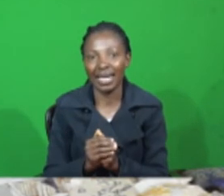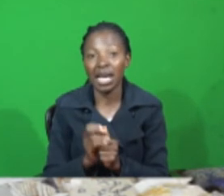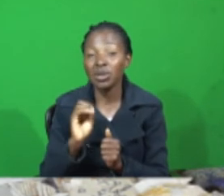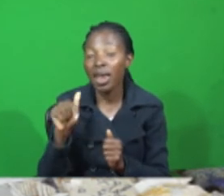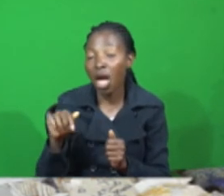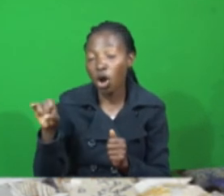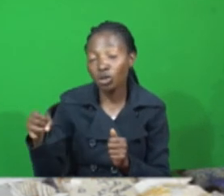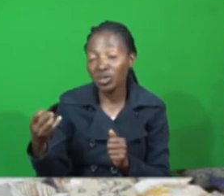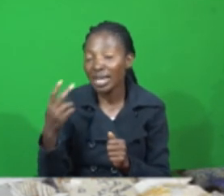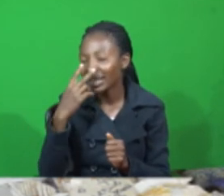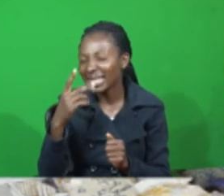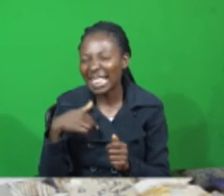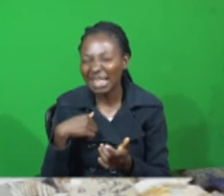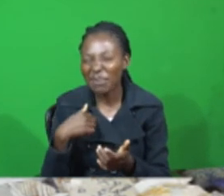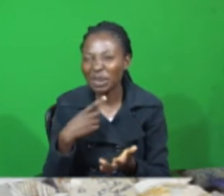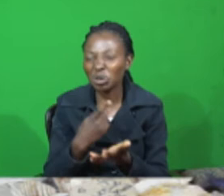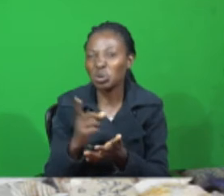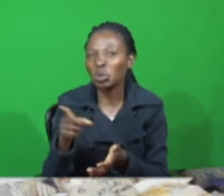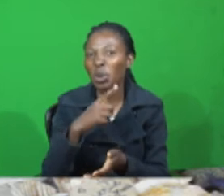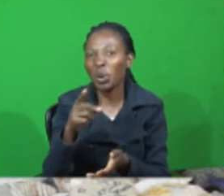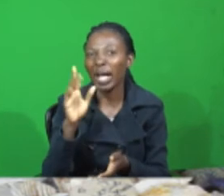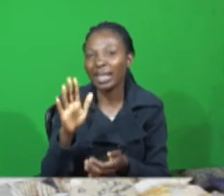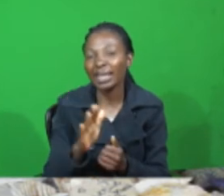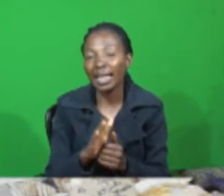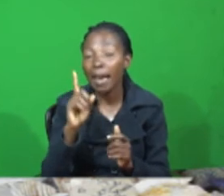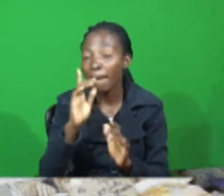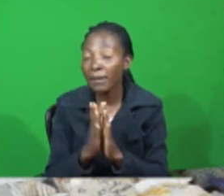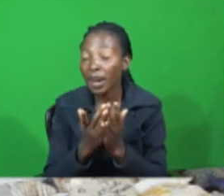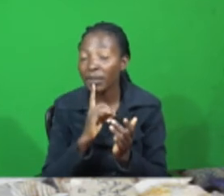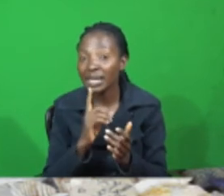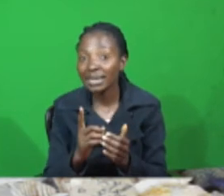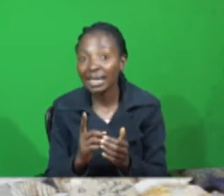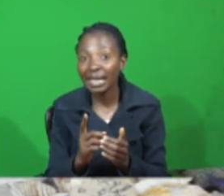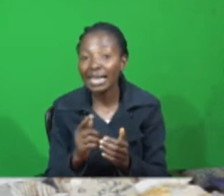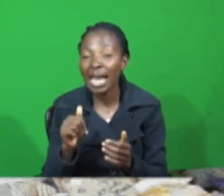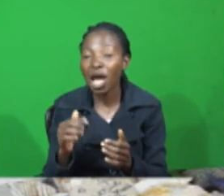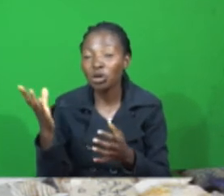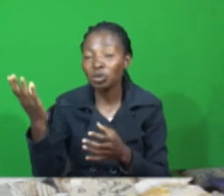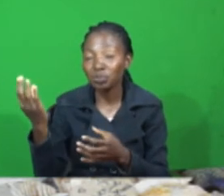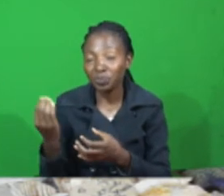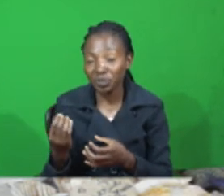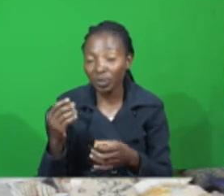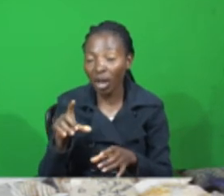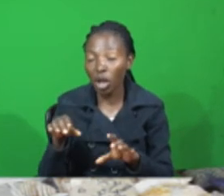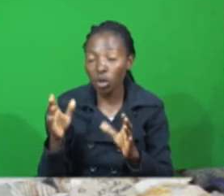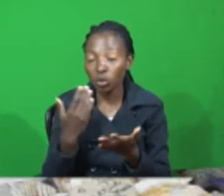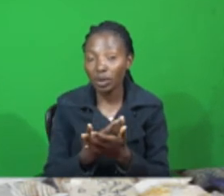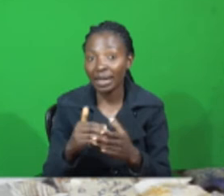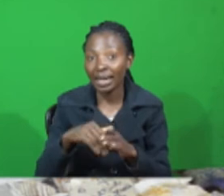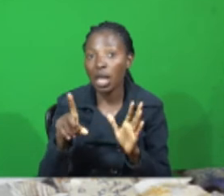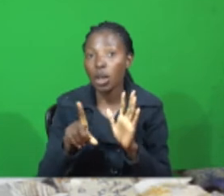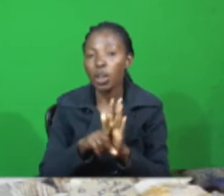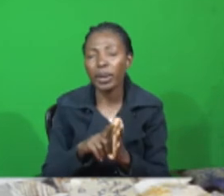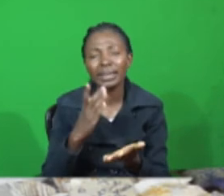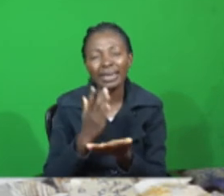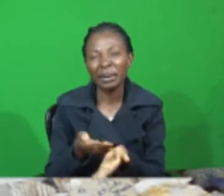aona kukanganisa kwaakaita. Bhaibheri rikutsanangura kuti akabva atora muroro wake. Nepamiri paya ndobva